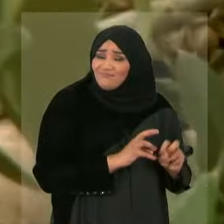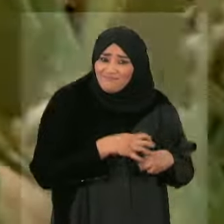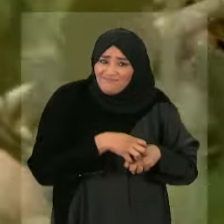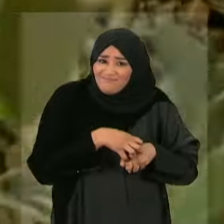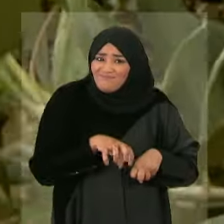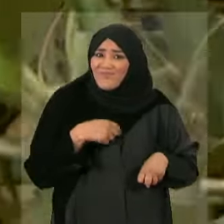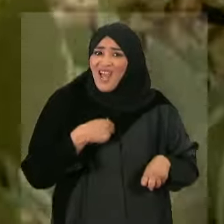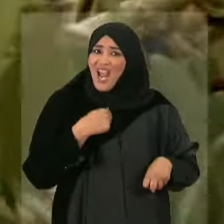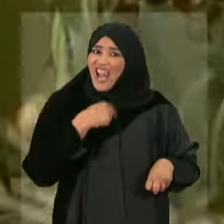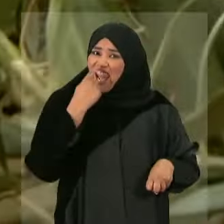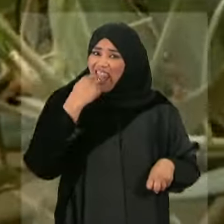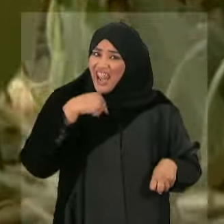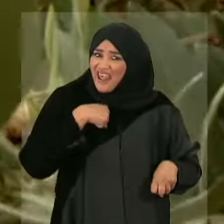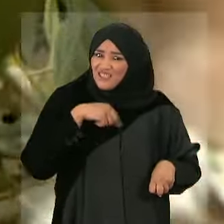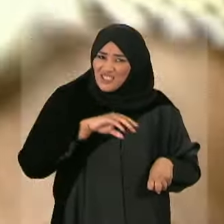مني.